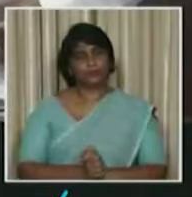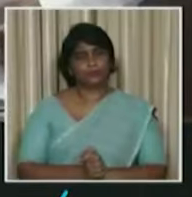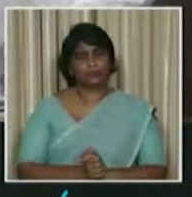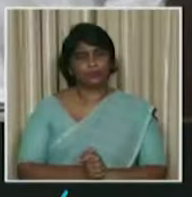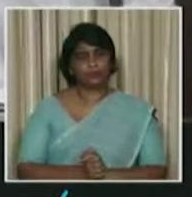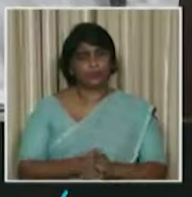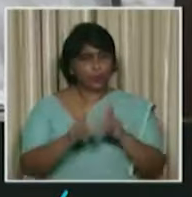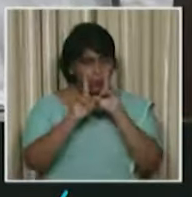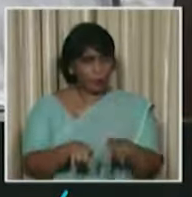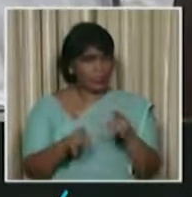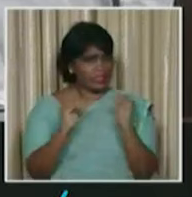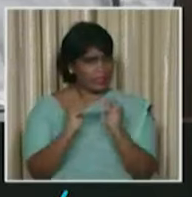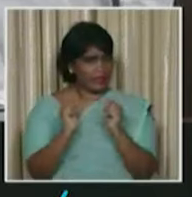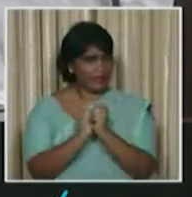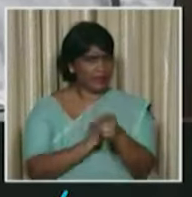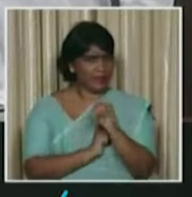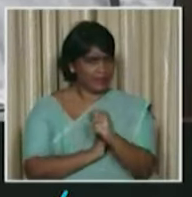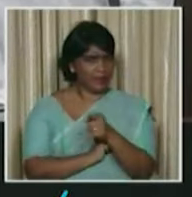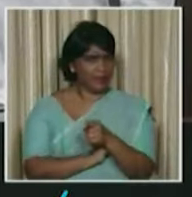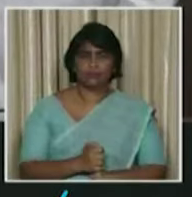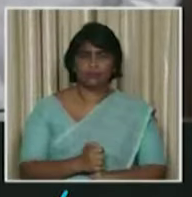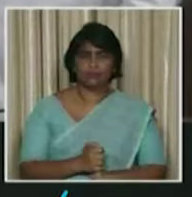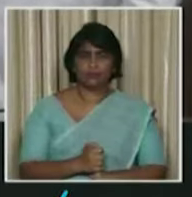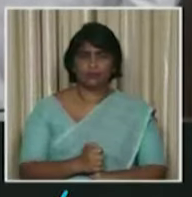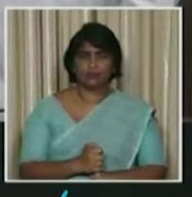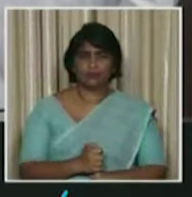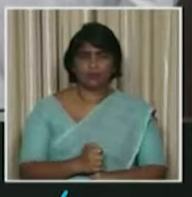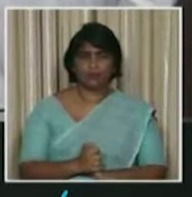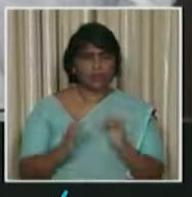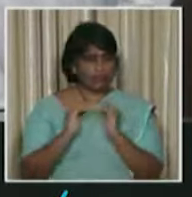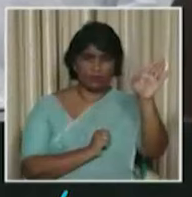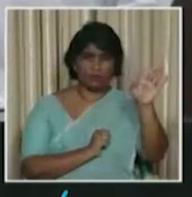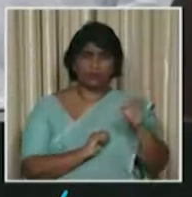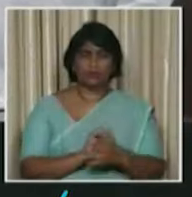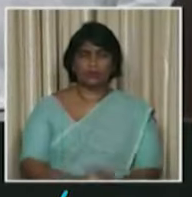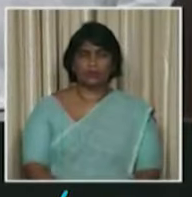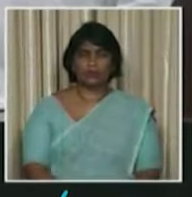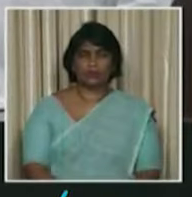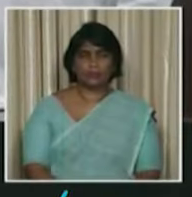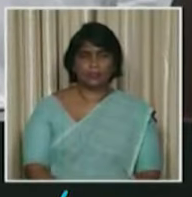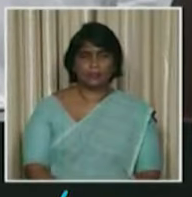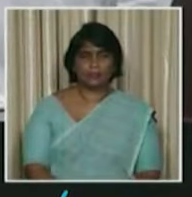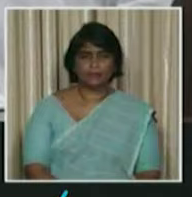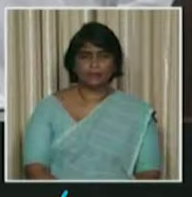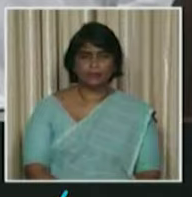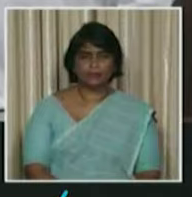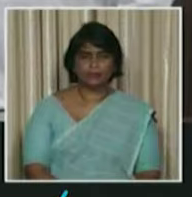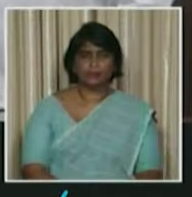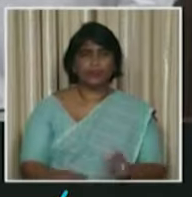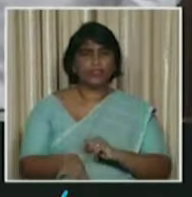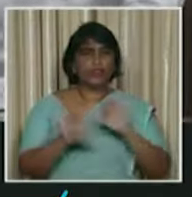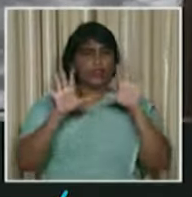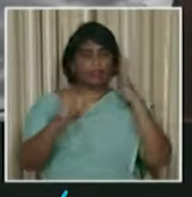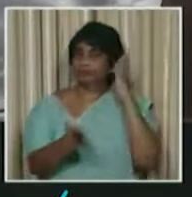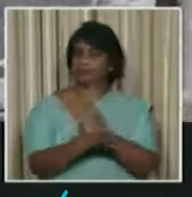ඔබතුමා වගේ කෙනෙක් නොකල යුතු වැඩක් ඔය කළේ. ඉතාම කැතයි. ඔබතුමාලා නොකල යුතු දෙයක් ඔය කළේ. කරුණාකරලා ඔතනින් වත් ලෑන සභාවේ වැඩ කටයුතු